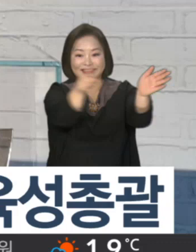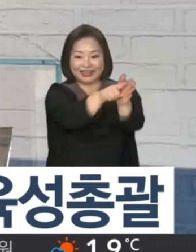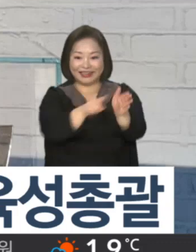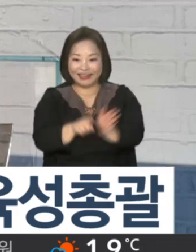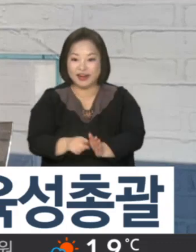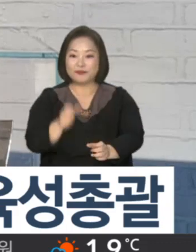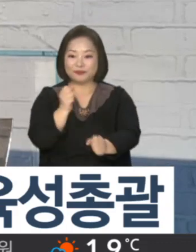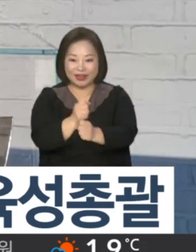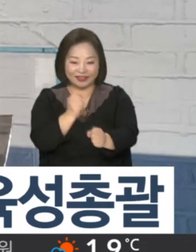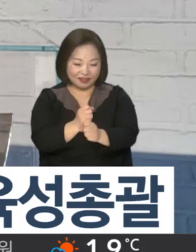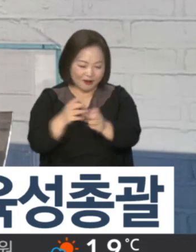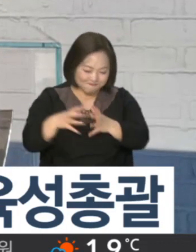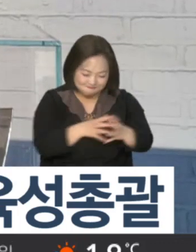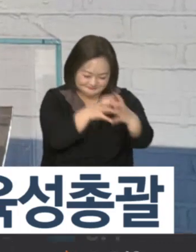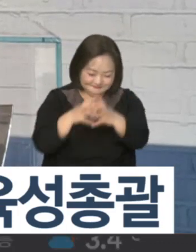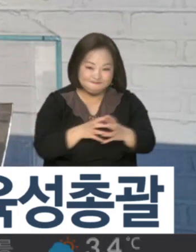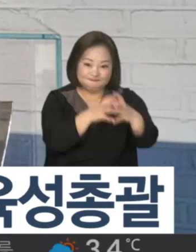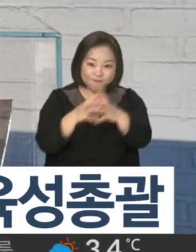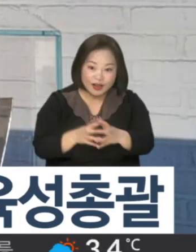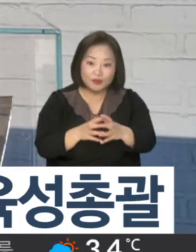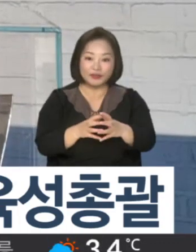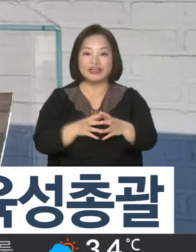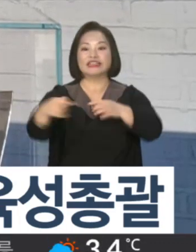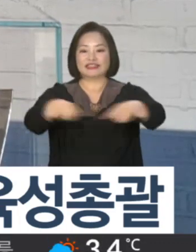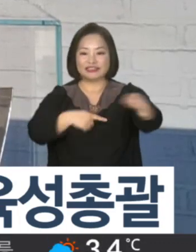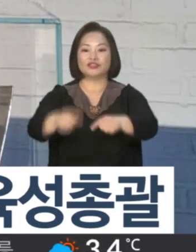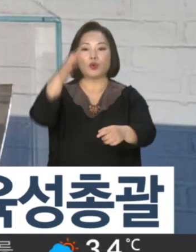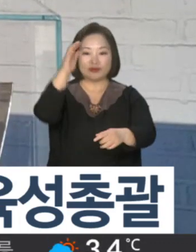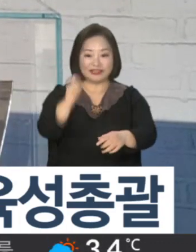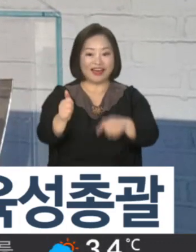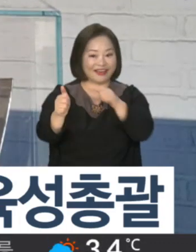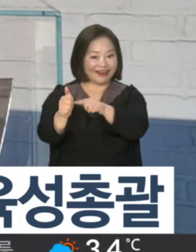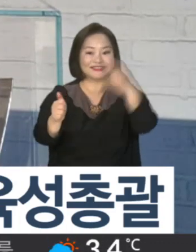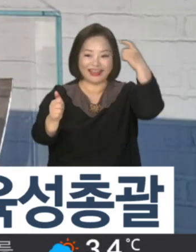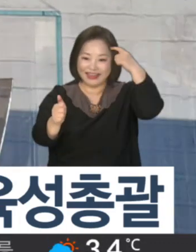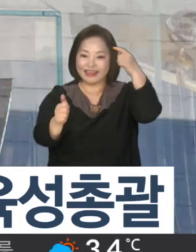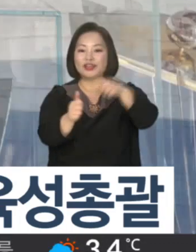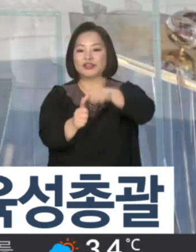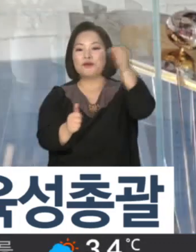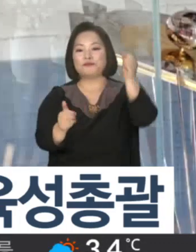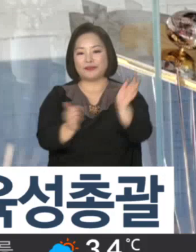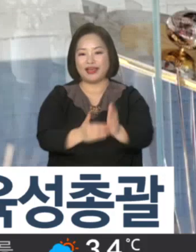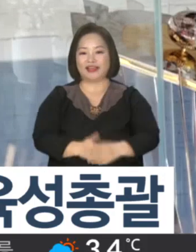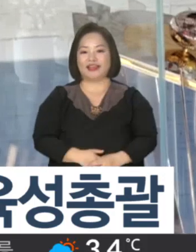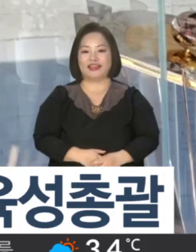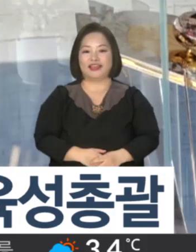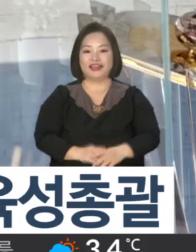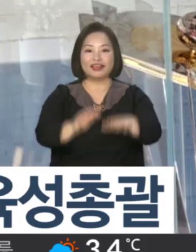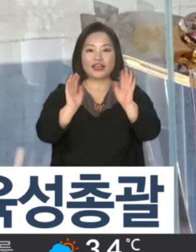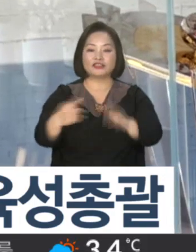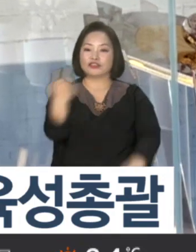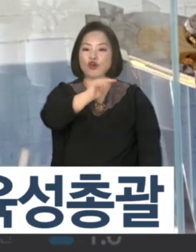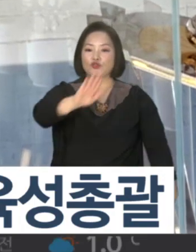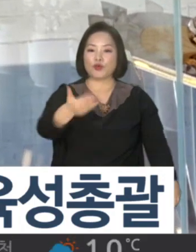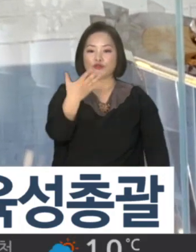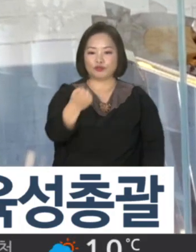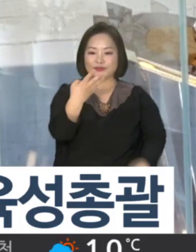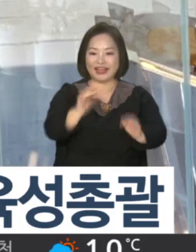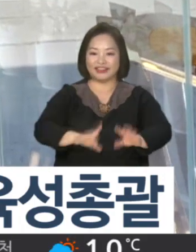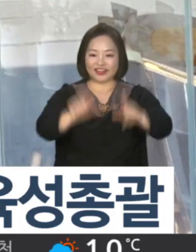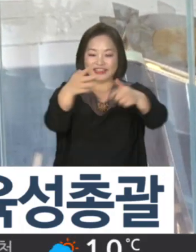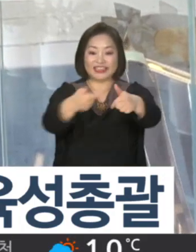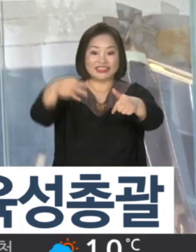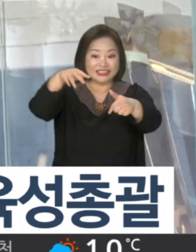형성해 하나된 팀을 이끌 수 있는 지도자로 판단했다고 선임 배경을 밝혔습니다 1994년